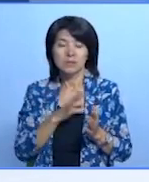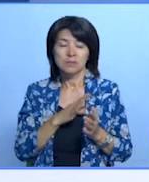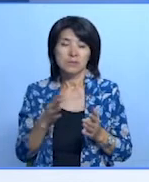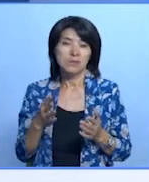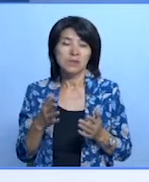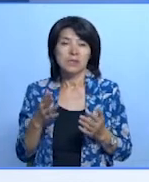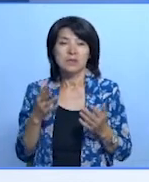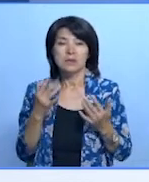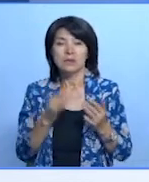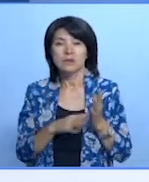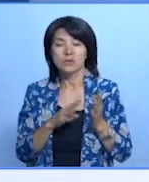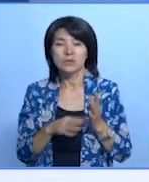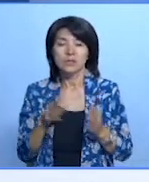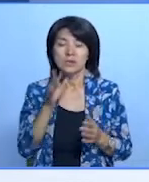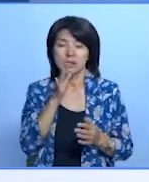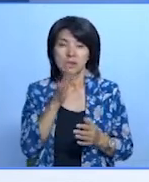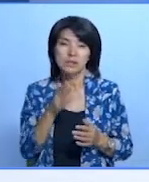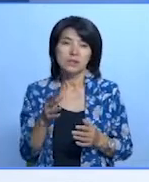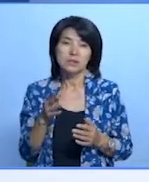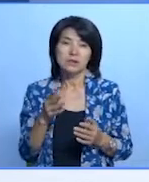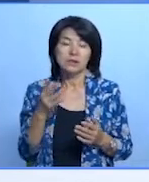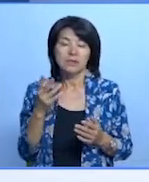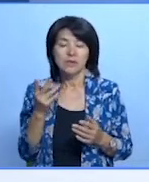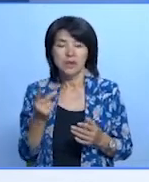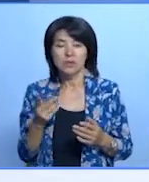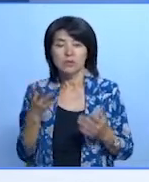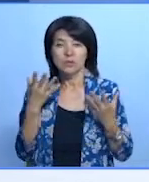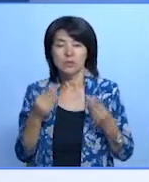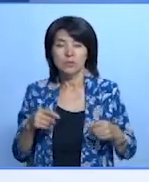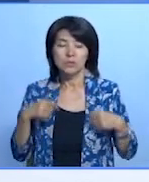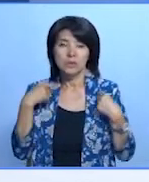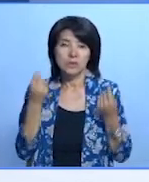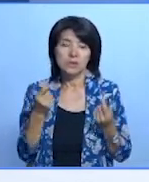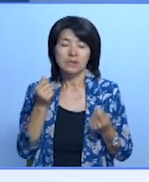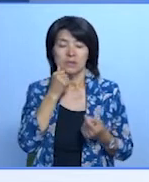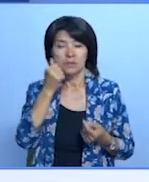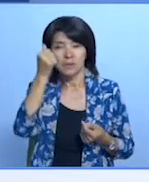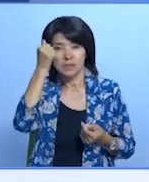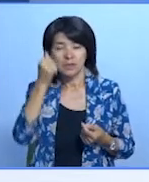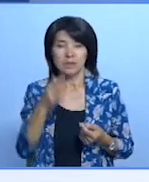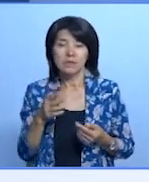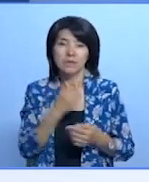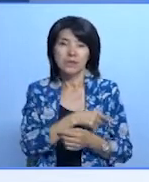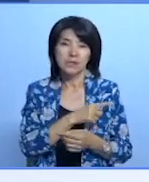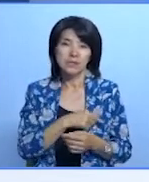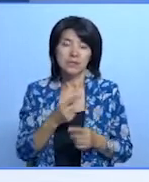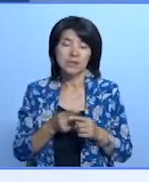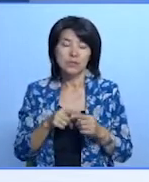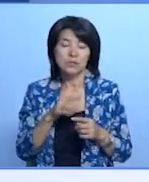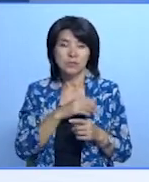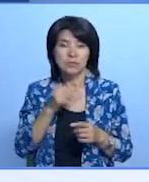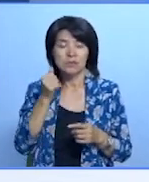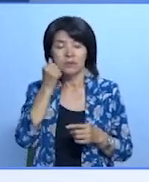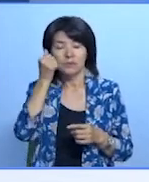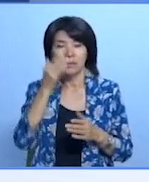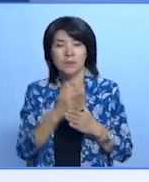День исцеления женщина теперь считает своим вторым днем рождения. За это она благодарит врачей, которые, по ее словам, приложили все усилия,